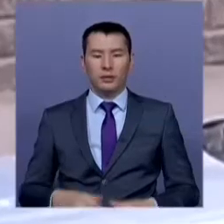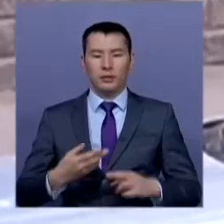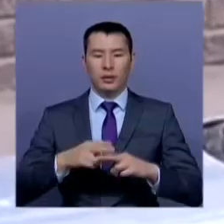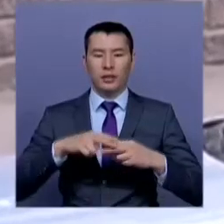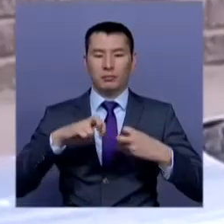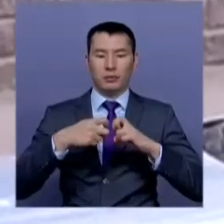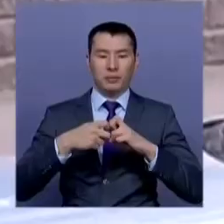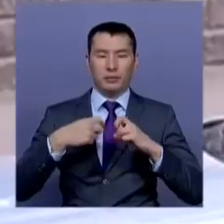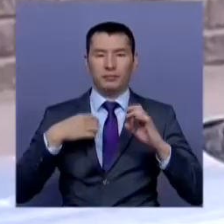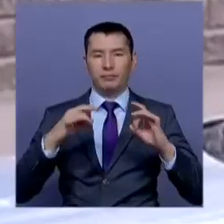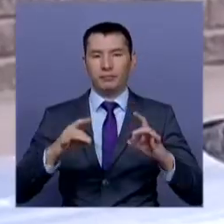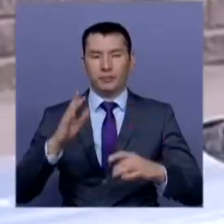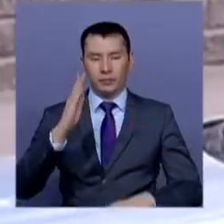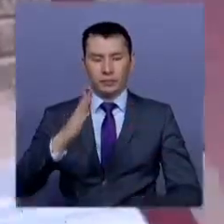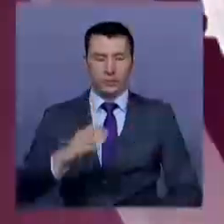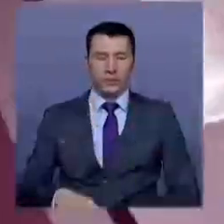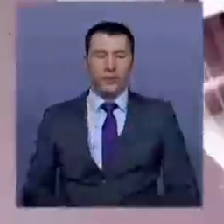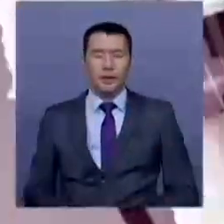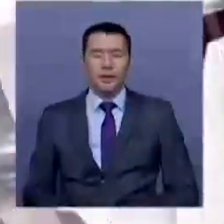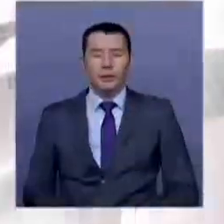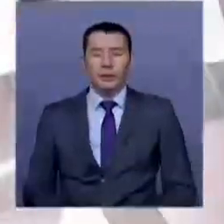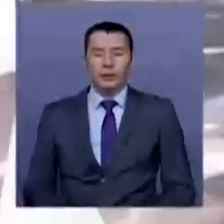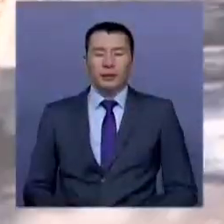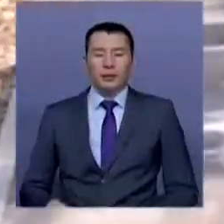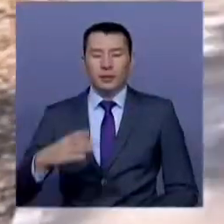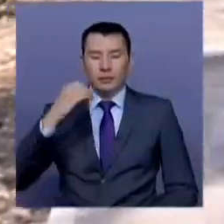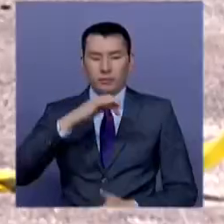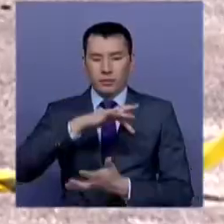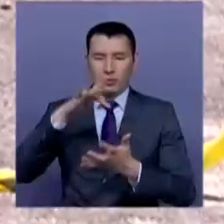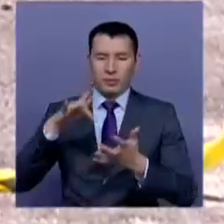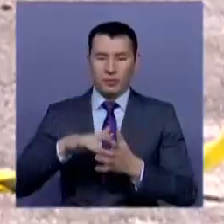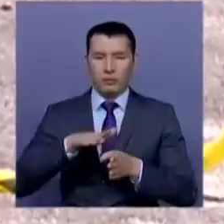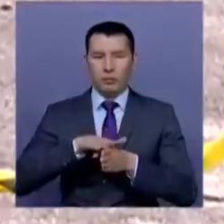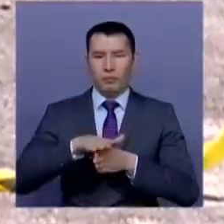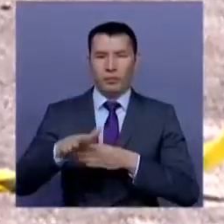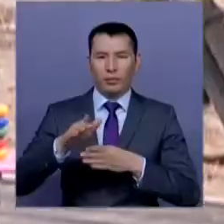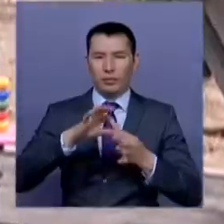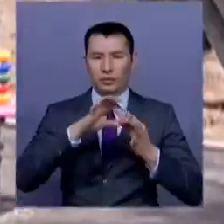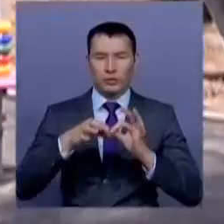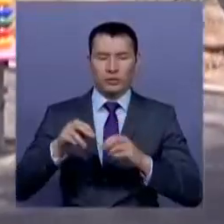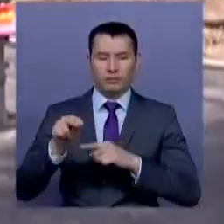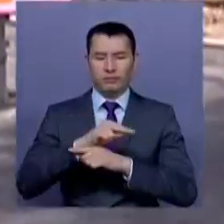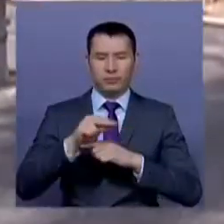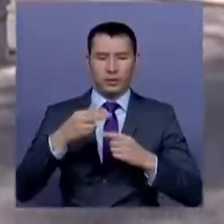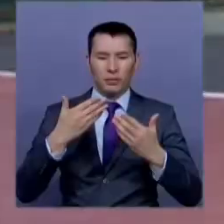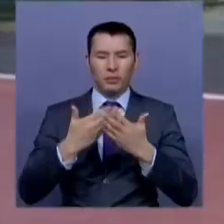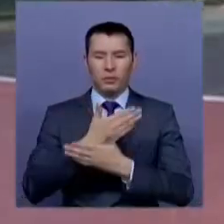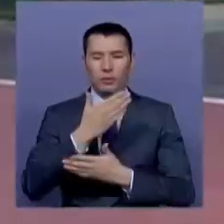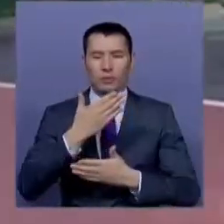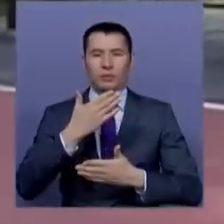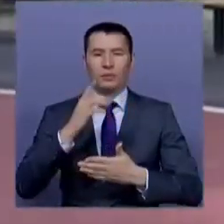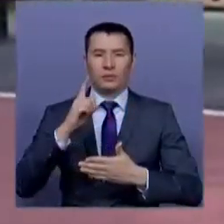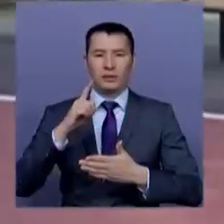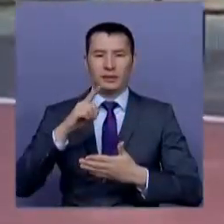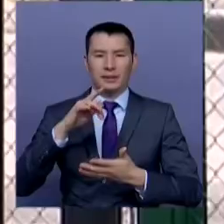проблеме разбиралась Рамина Мирзалимова. В Алматы полным ходом идет строительство новых детских и спортивных площадок